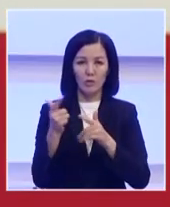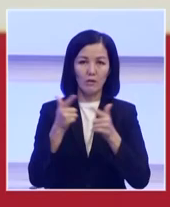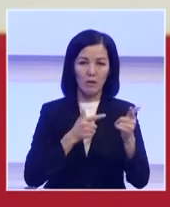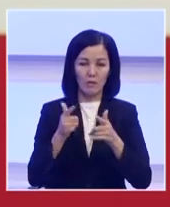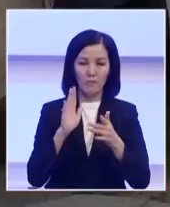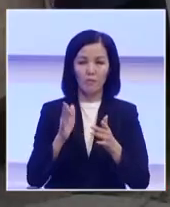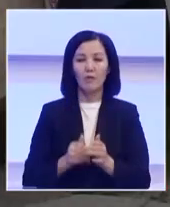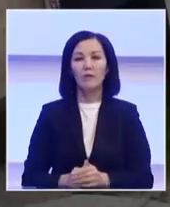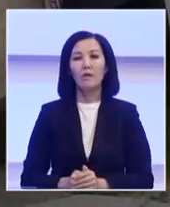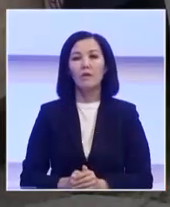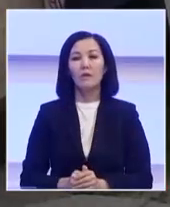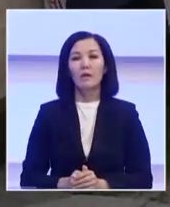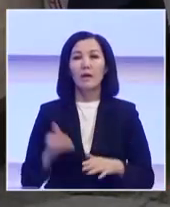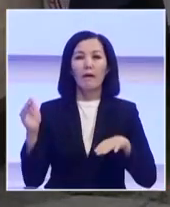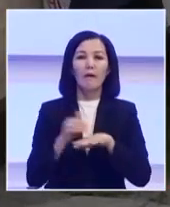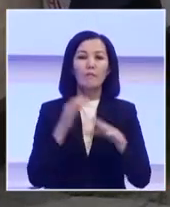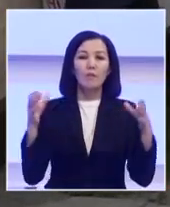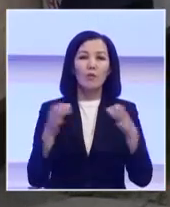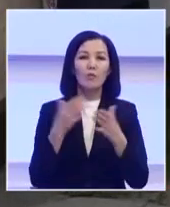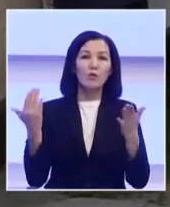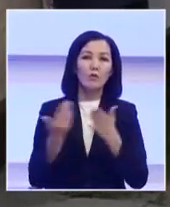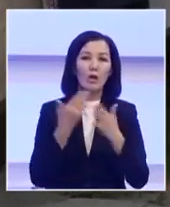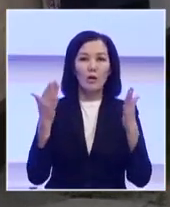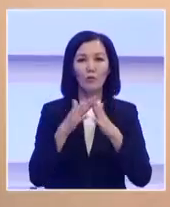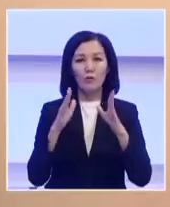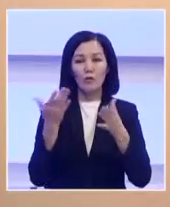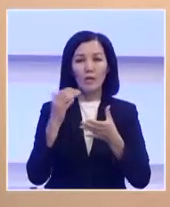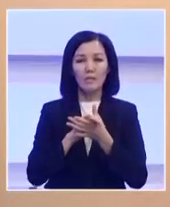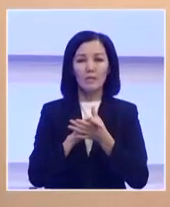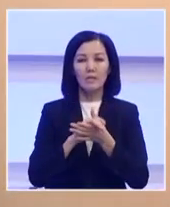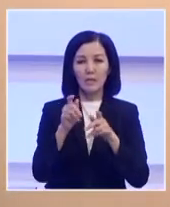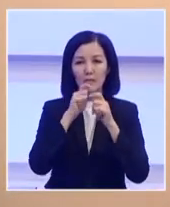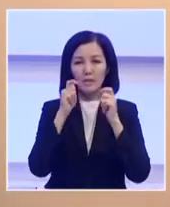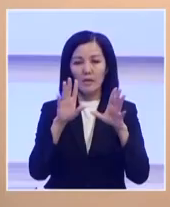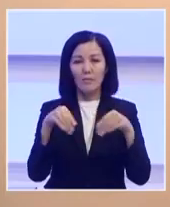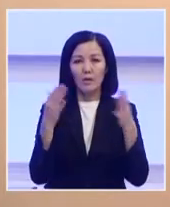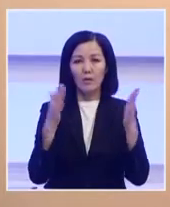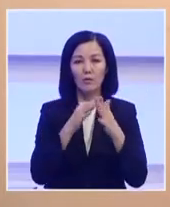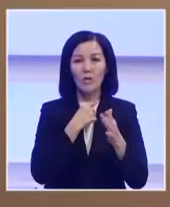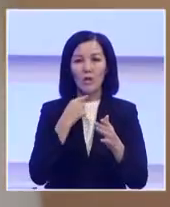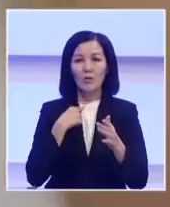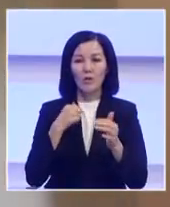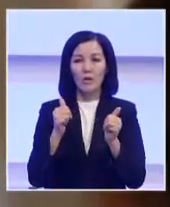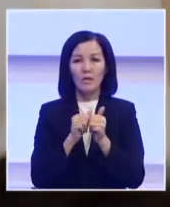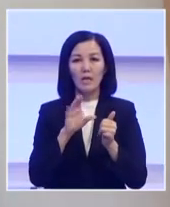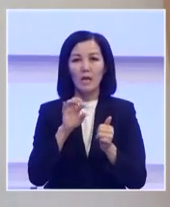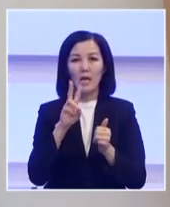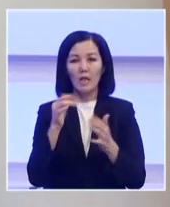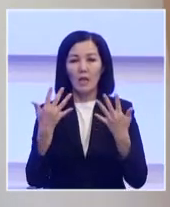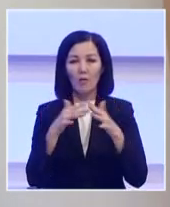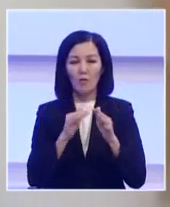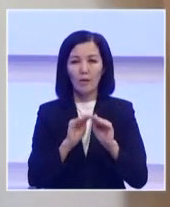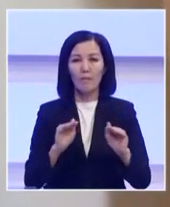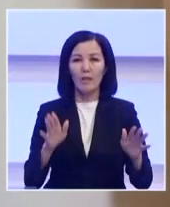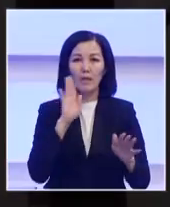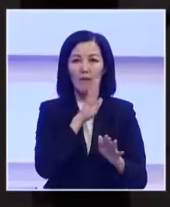жатыр. Қор еріктілері бұл отбасына жаңа баспанасын таныстырды. Сыйға берілген үй Талдықорғанға қарасты Еркін ауылында. Балалар